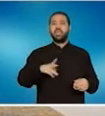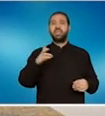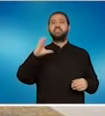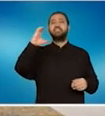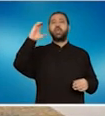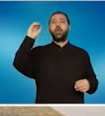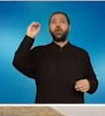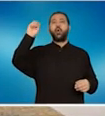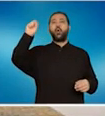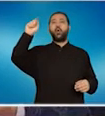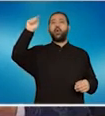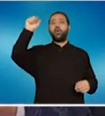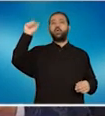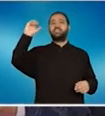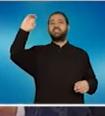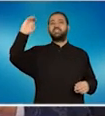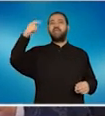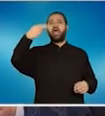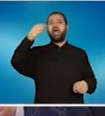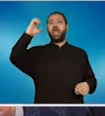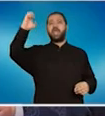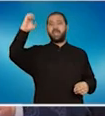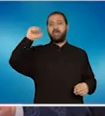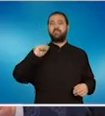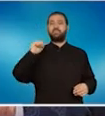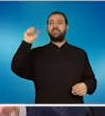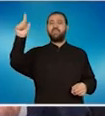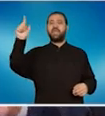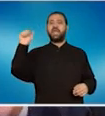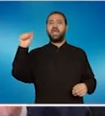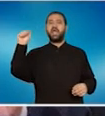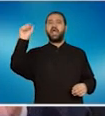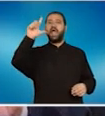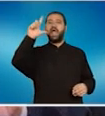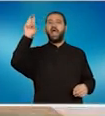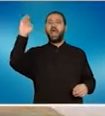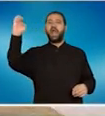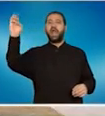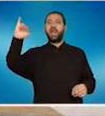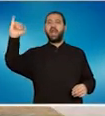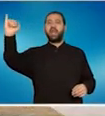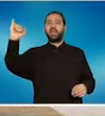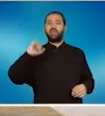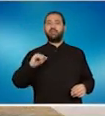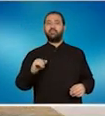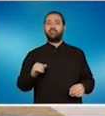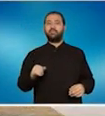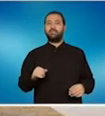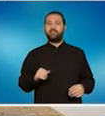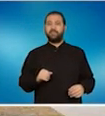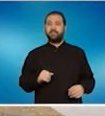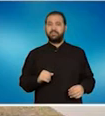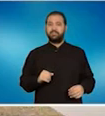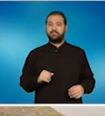moldovenesc și nu pot să spun, cu accentul moldovenesc și cu i-ul acela specific sună. Venit în București,